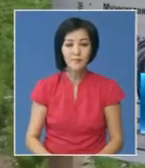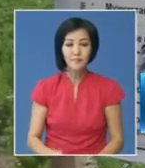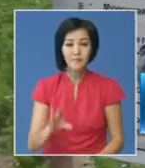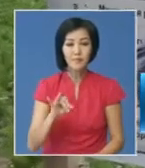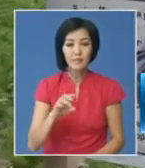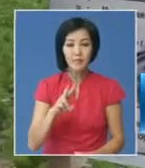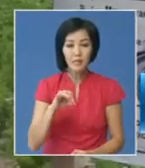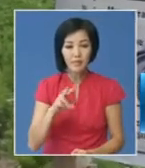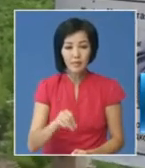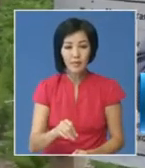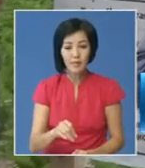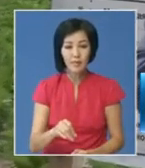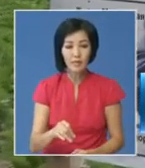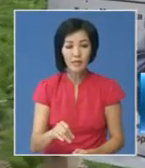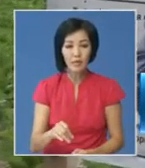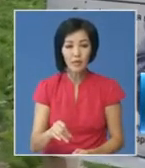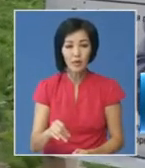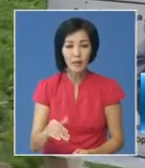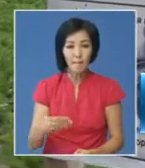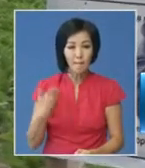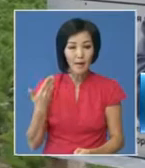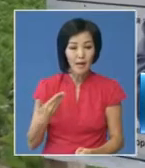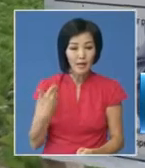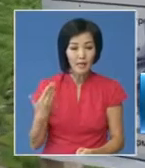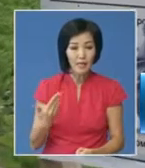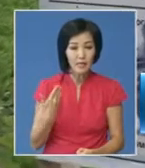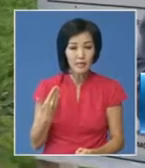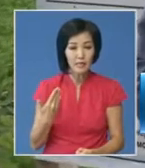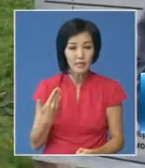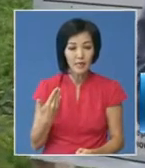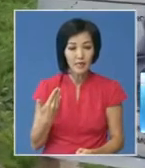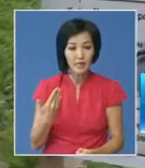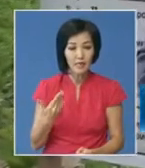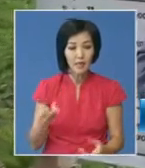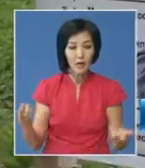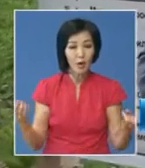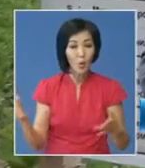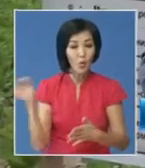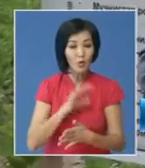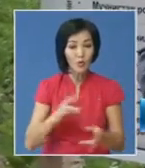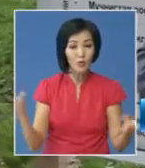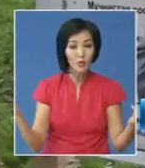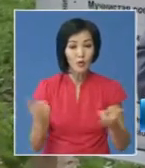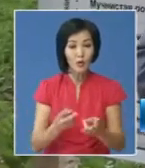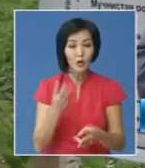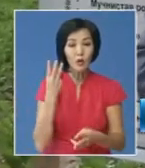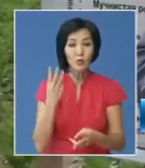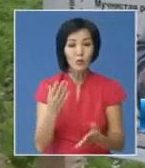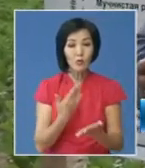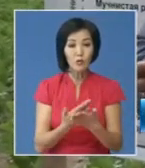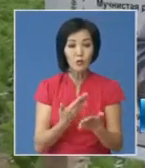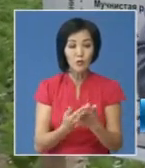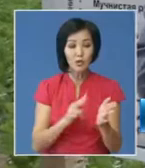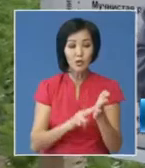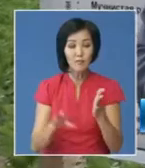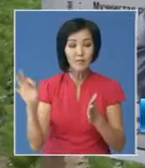Гербицидтер, фунгицидтер, инсектицидтер мен минералды қоректендіруді дұрыс пайдалану қажет. Қолдан өндеудің кең тараған үш түрі шамамен 70 мыңға